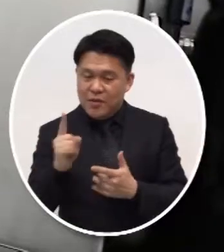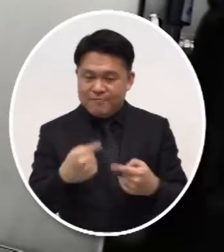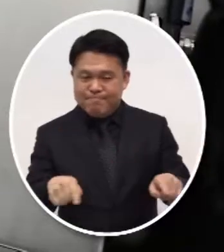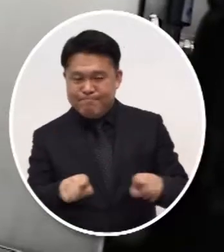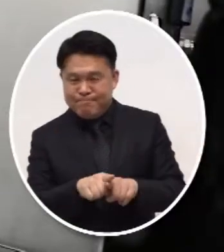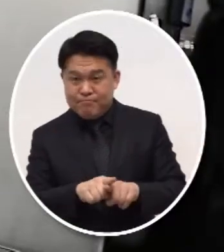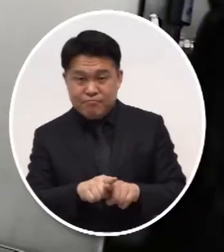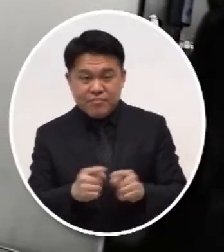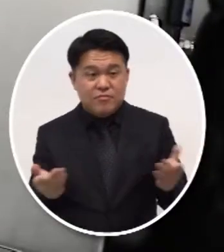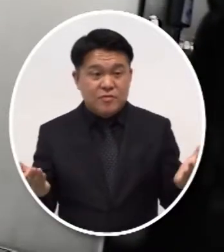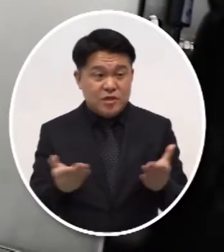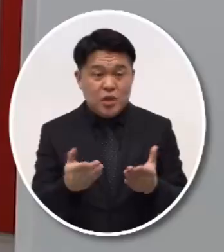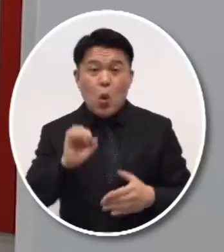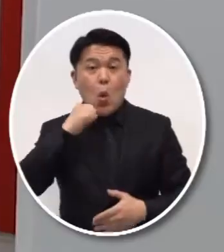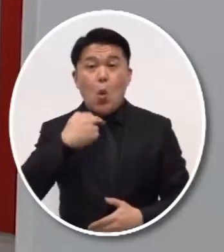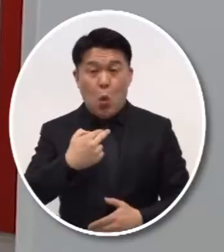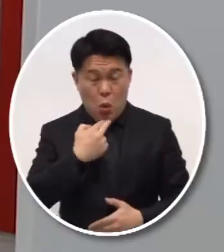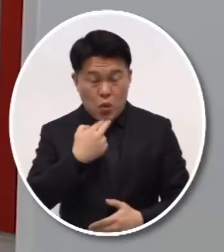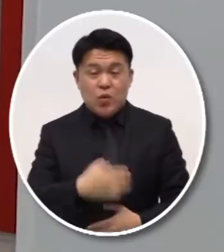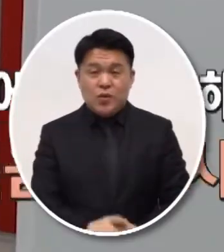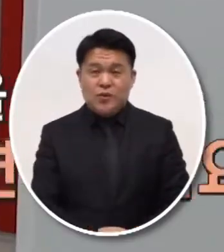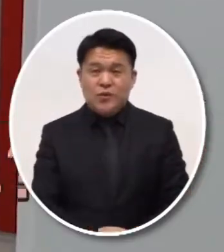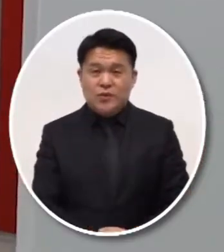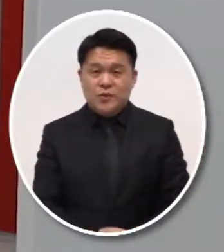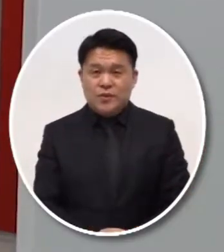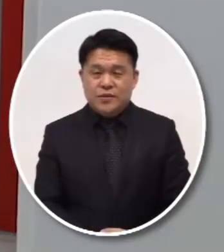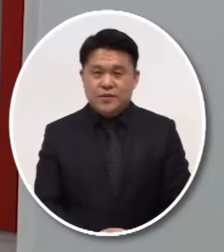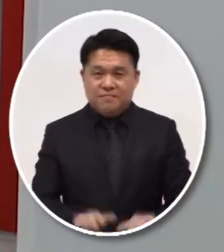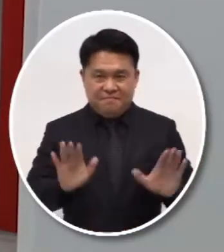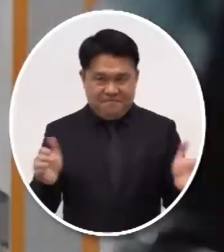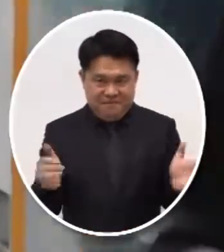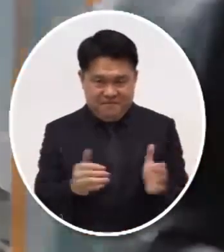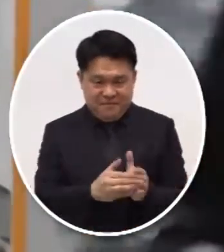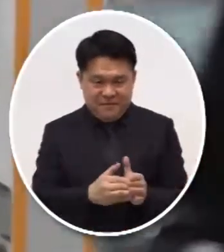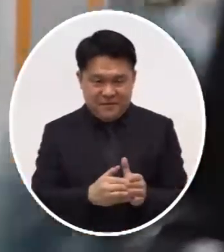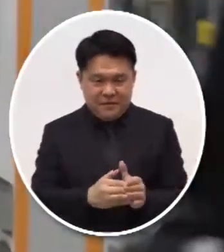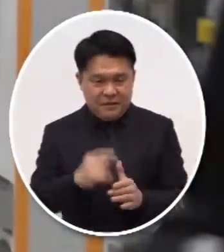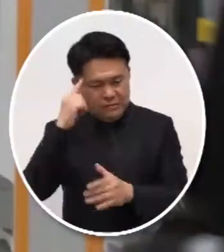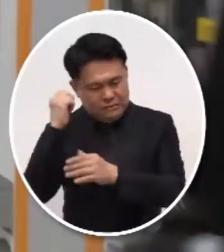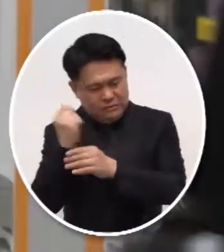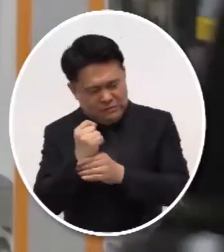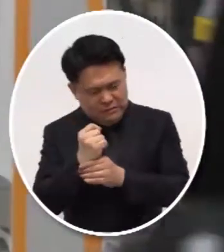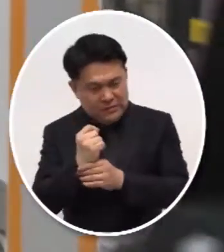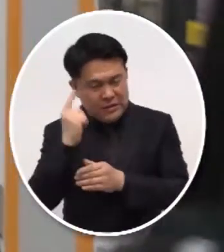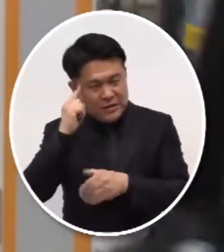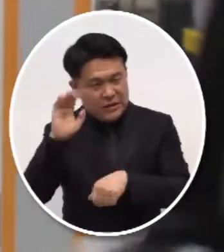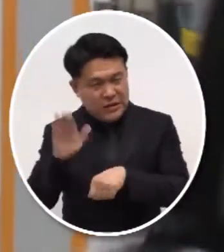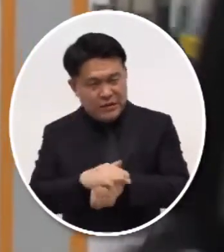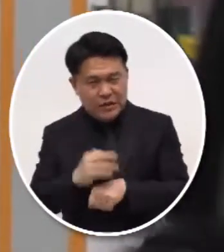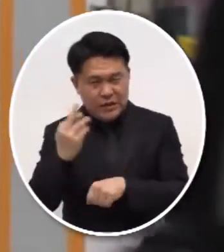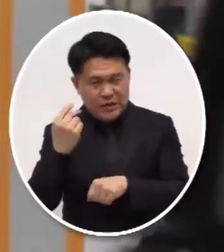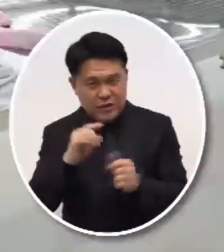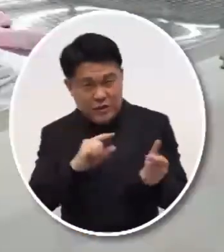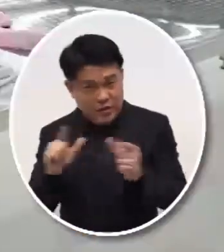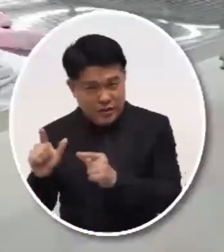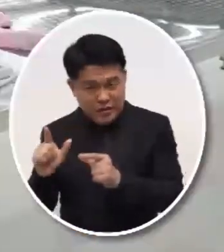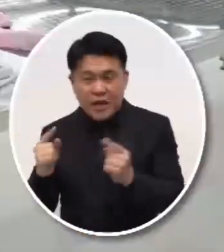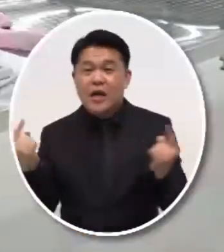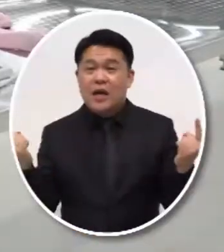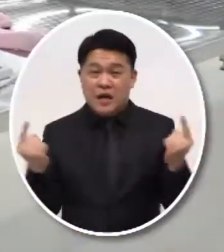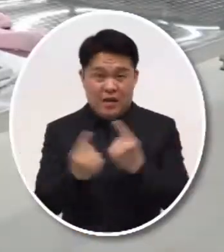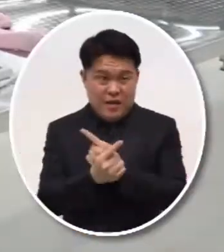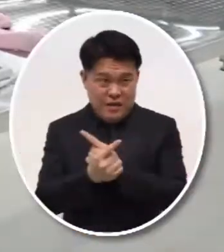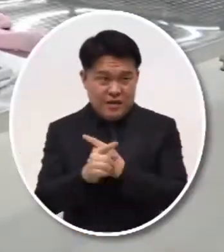함께 일하는 것도 결코 어렵지 않습니다. 지금까지 잘못 인식하고 있는 장애에 대한 오해나 편견을